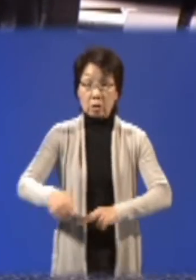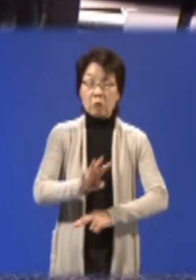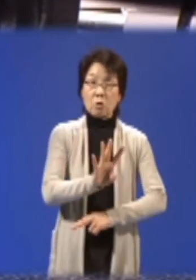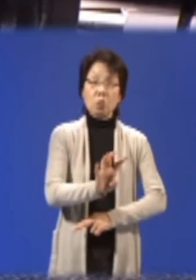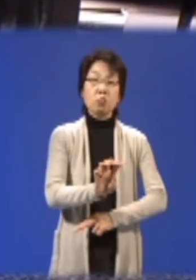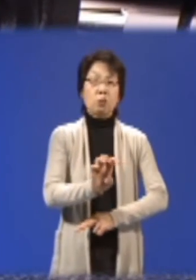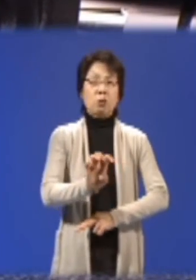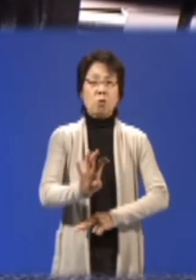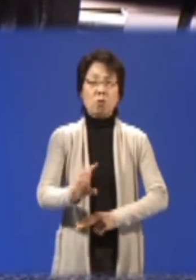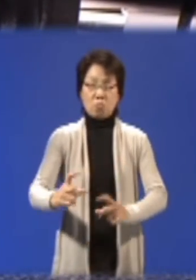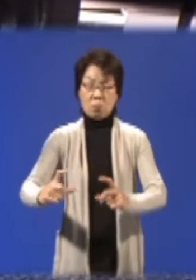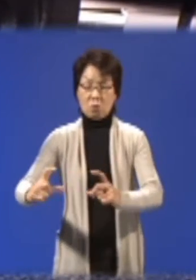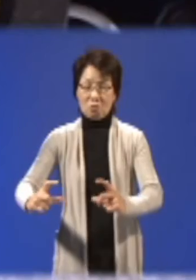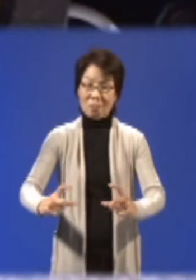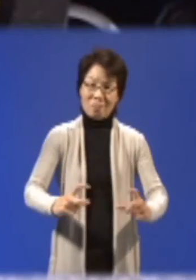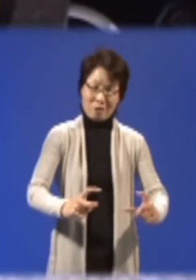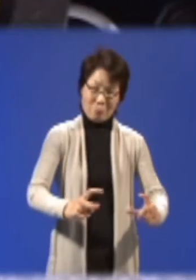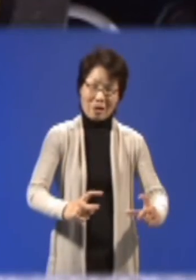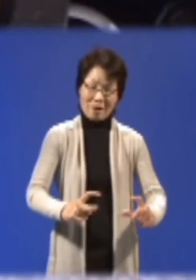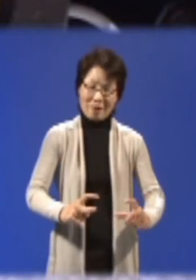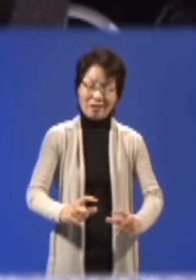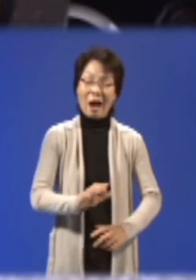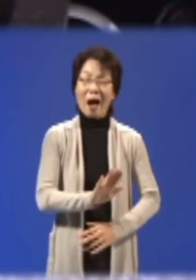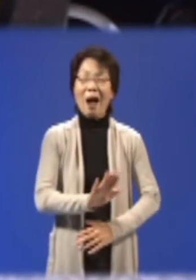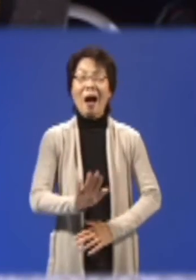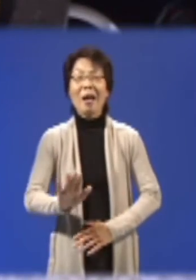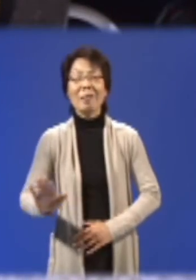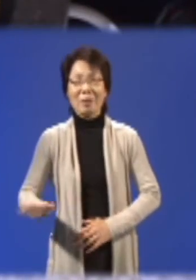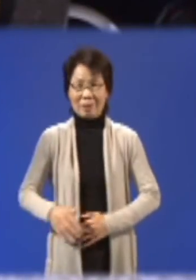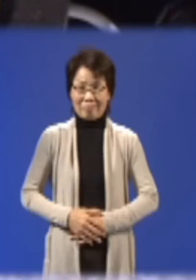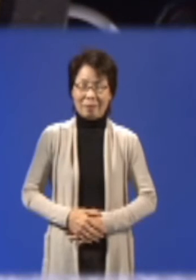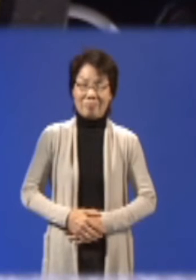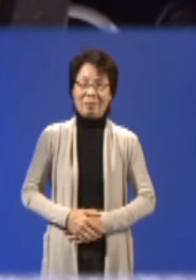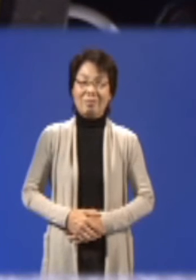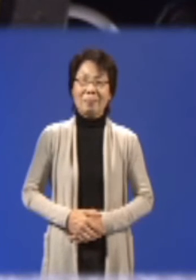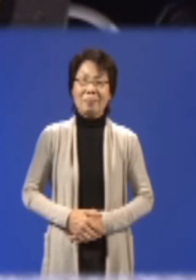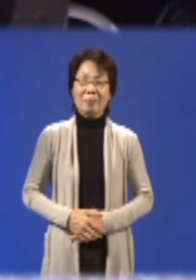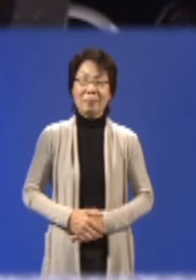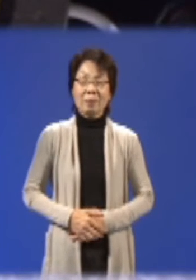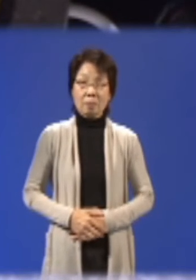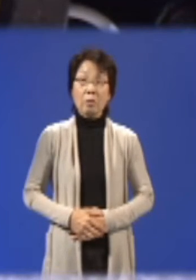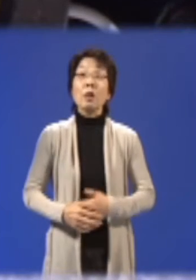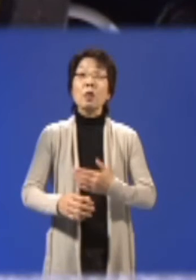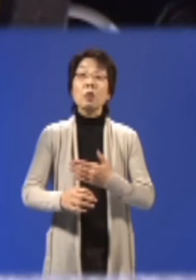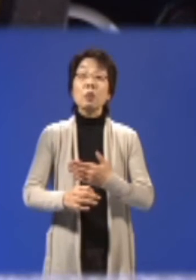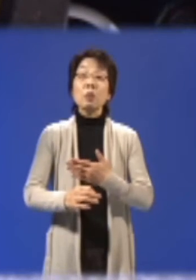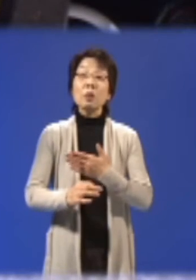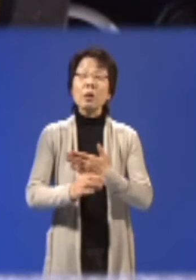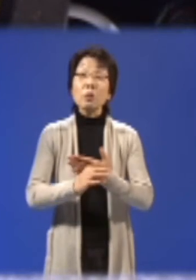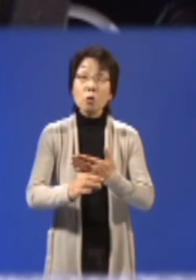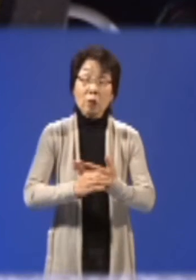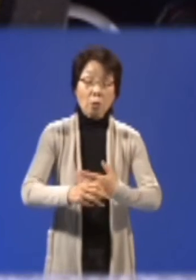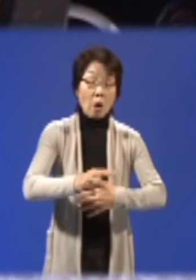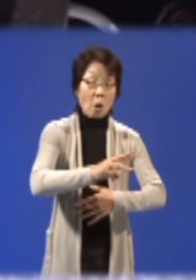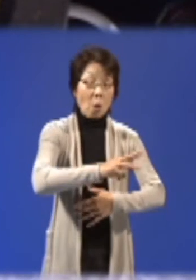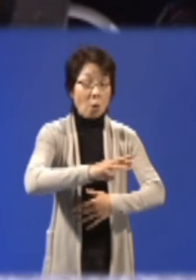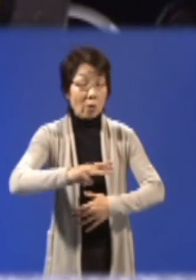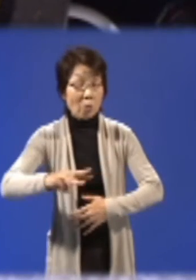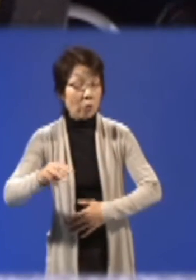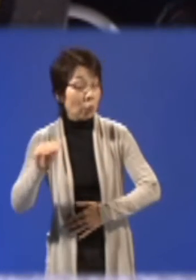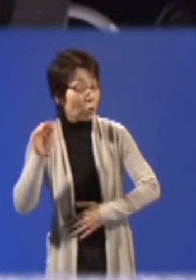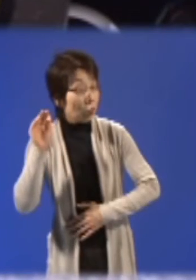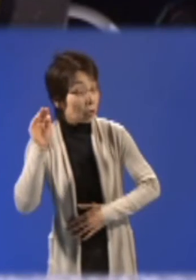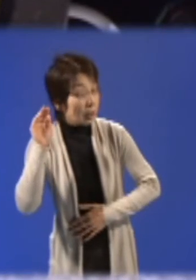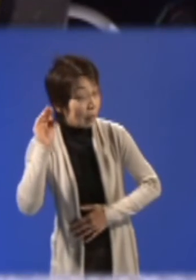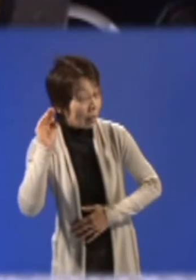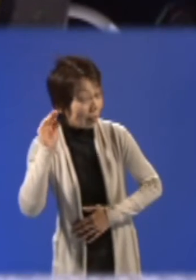44台のスピーカーが備え付けられているんです。 へ、 例えば小川のせせらぎが